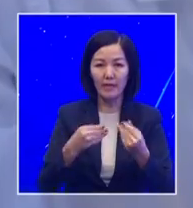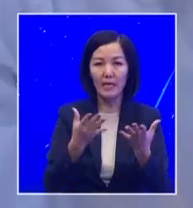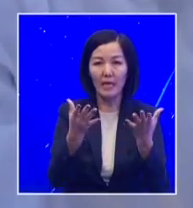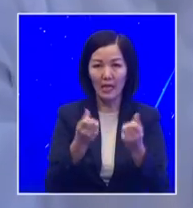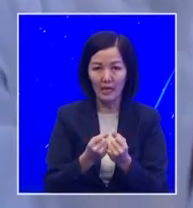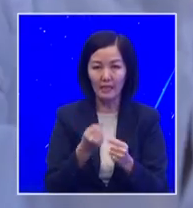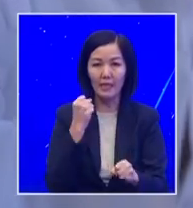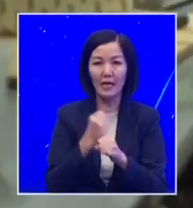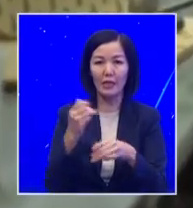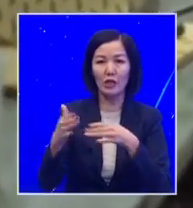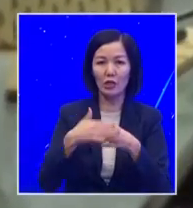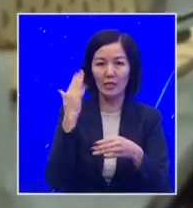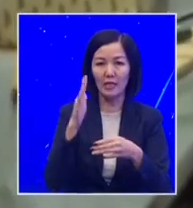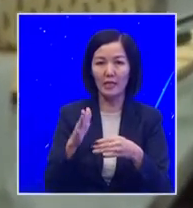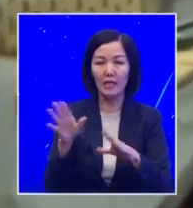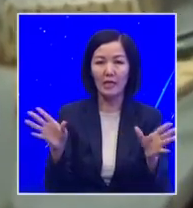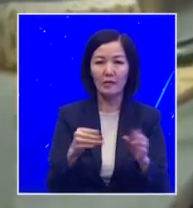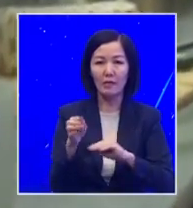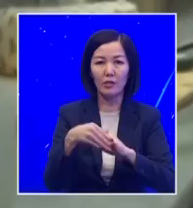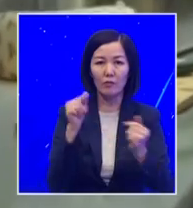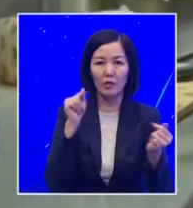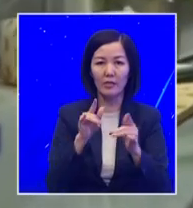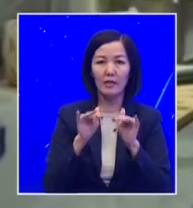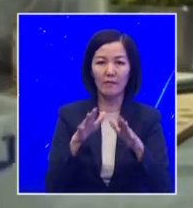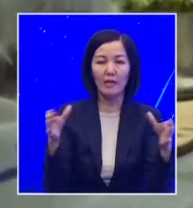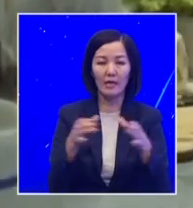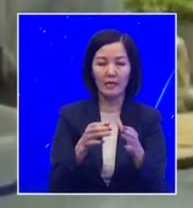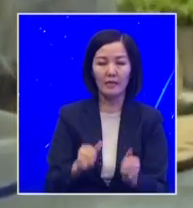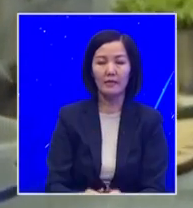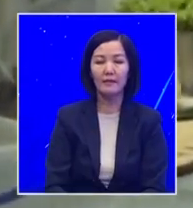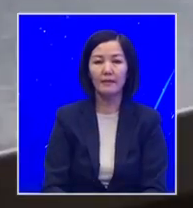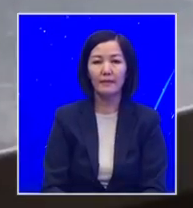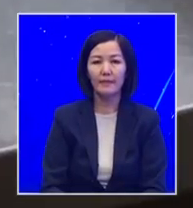да қатаң жазаланады дейді Сыбайлас жемқорлыққа қарсы іс-қимыл агенттігі өкілдері.